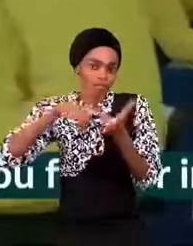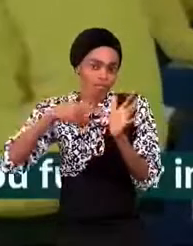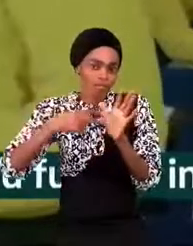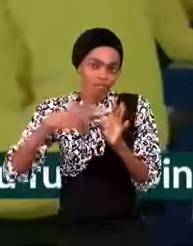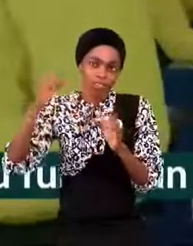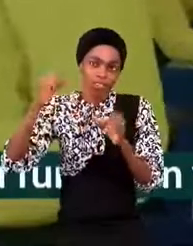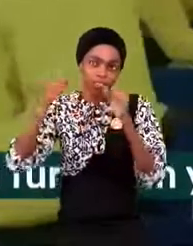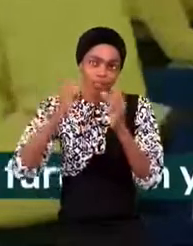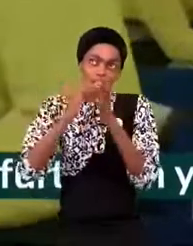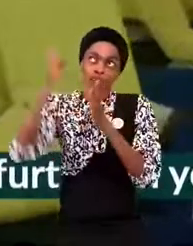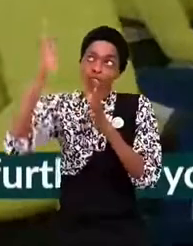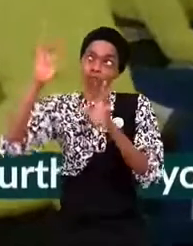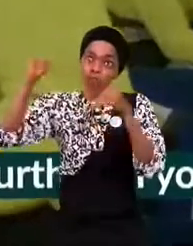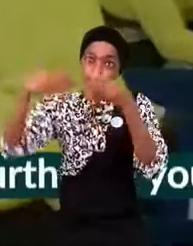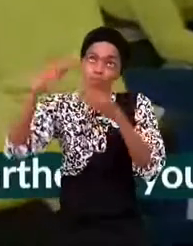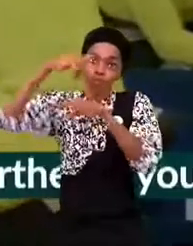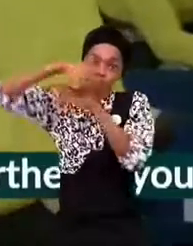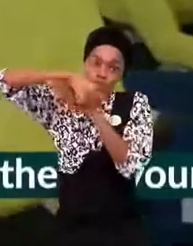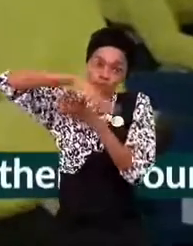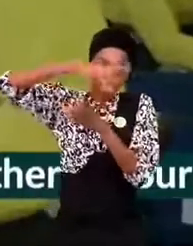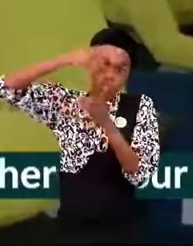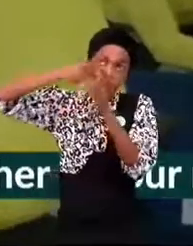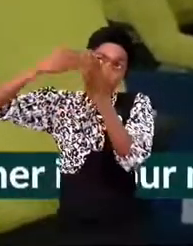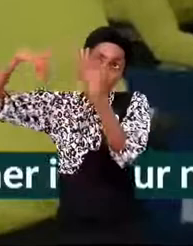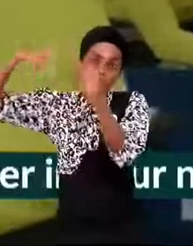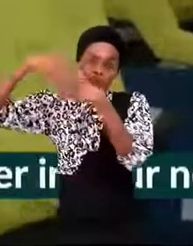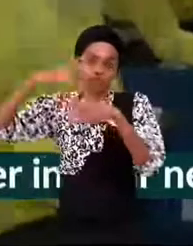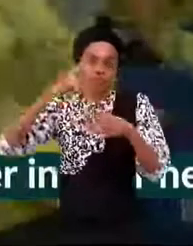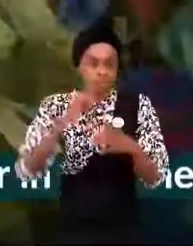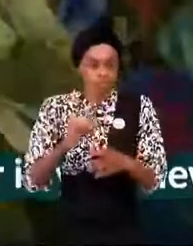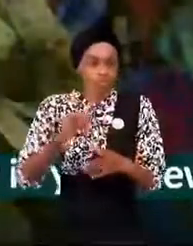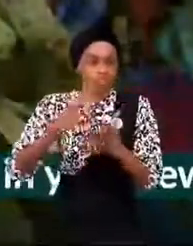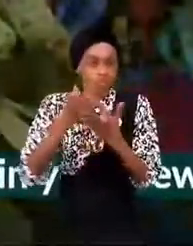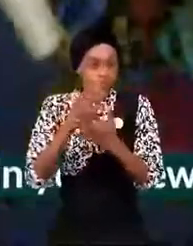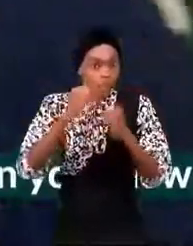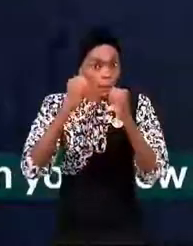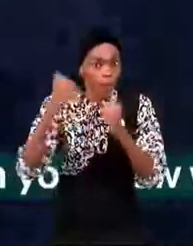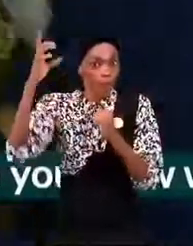dès que le dernier Amen sera donné.